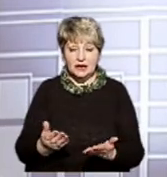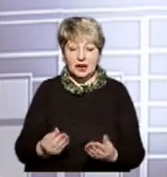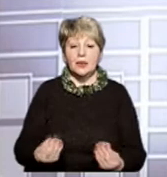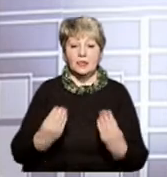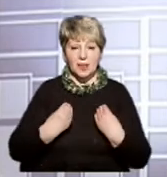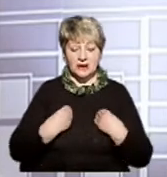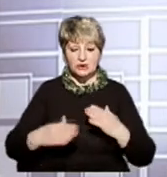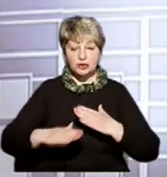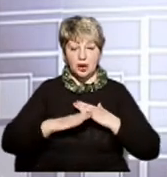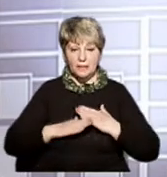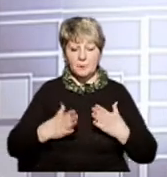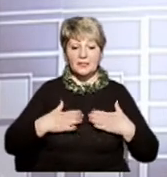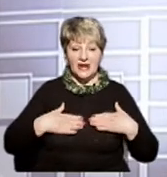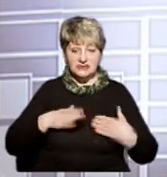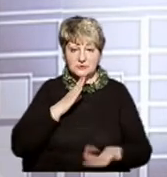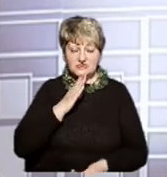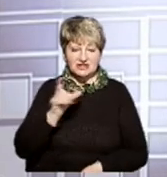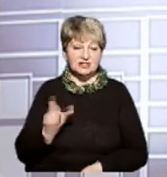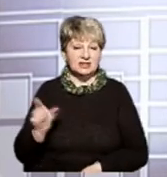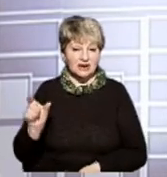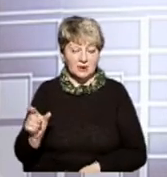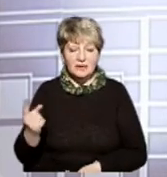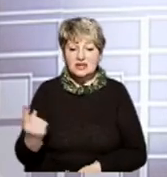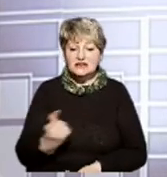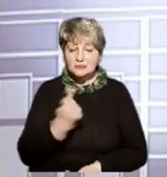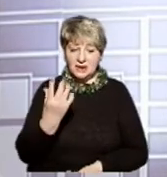допомогу для надання нашим жінкам. Ви знаєте,